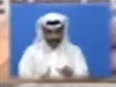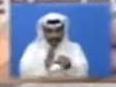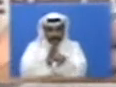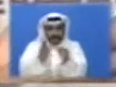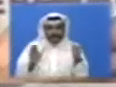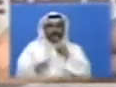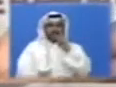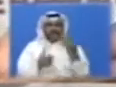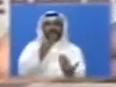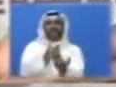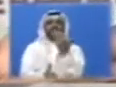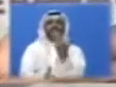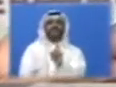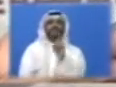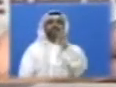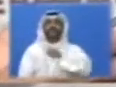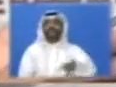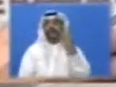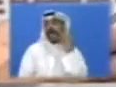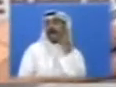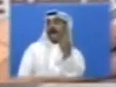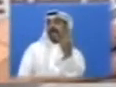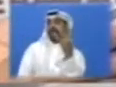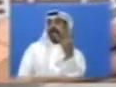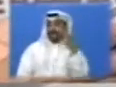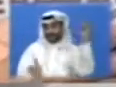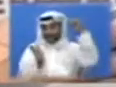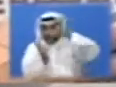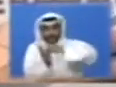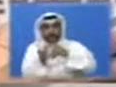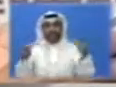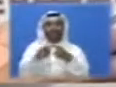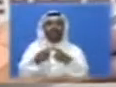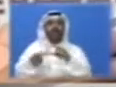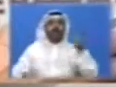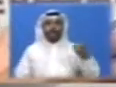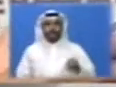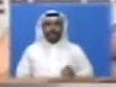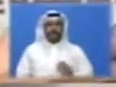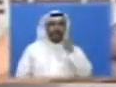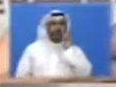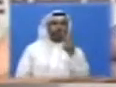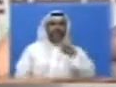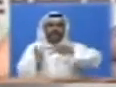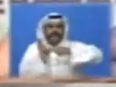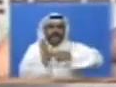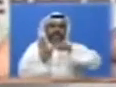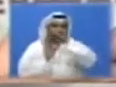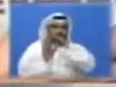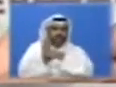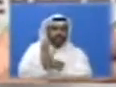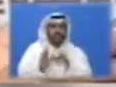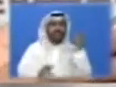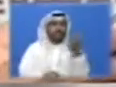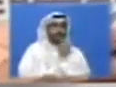بداية السنة القادمة ستعقد 4 ورش عمل متخصصة في مملكة البحرين للنظر في هذه الأمور